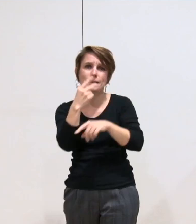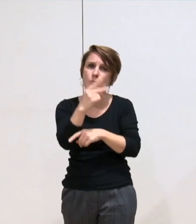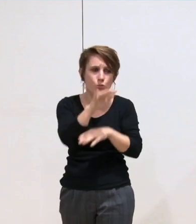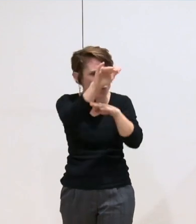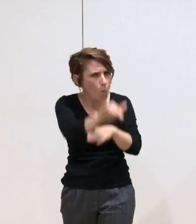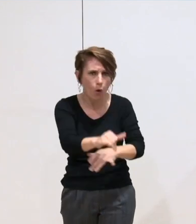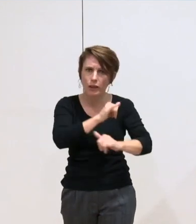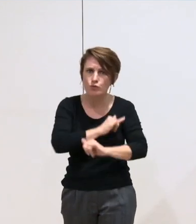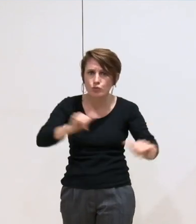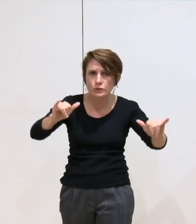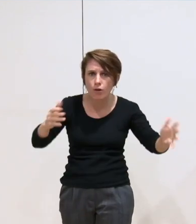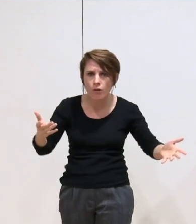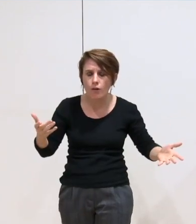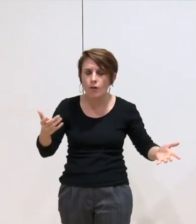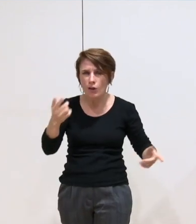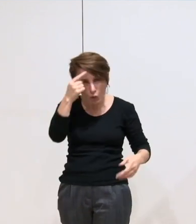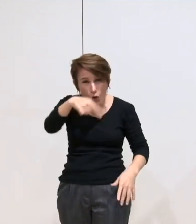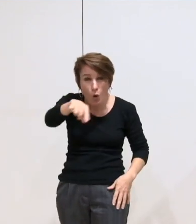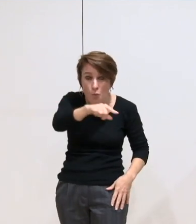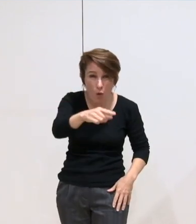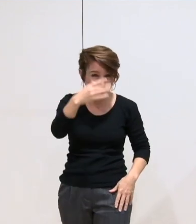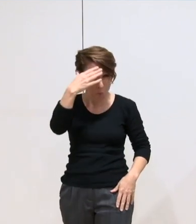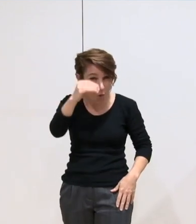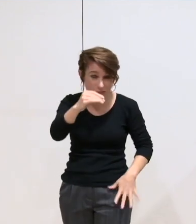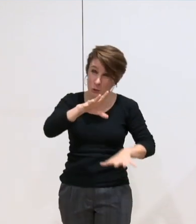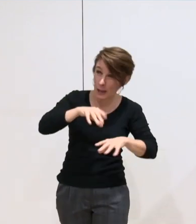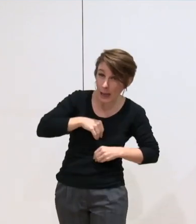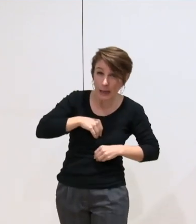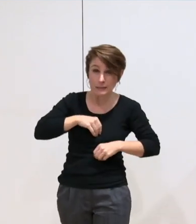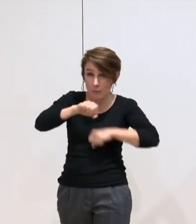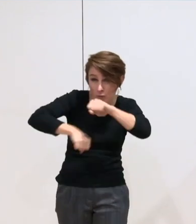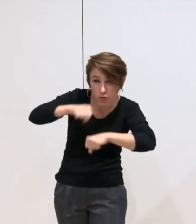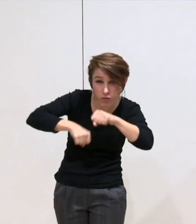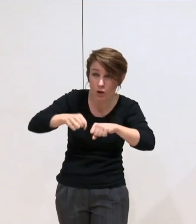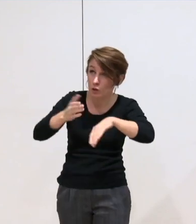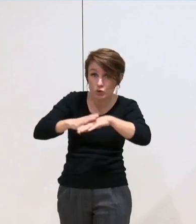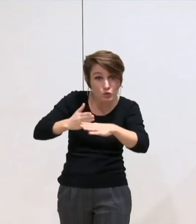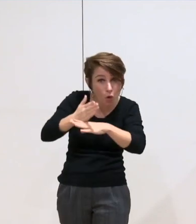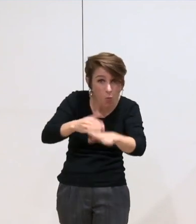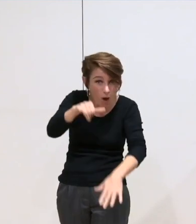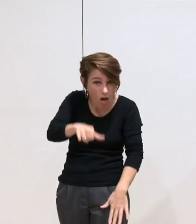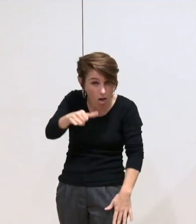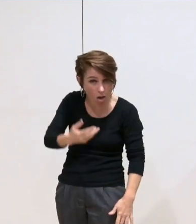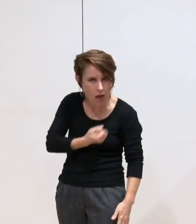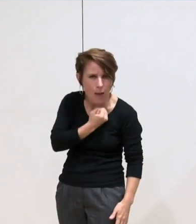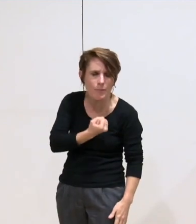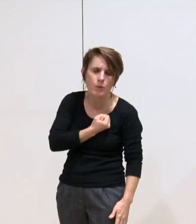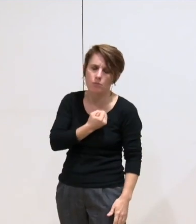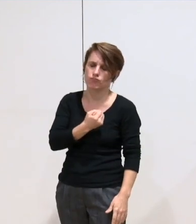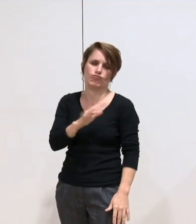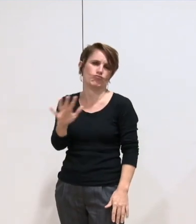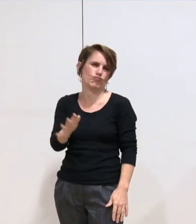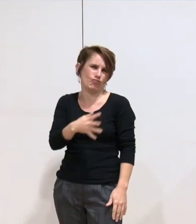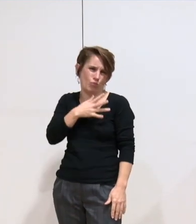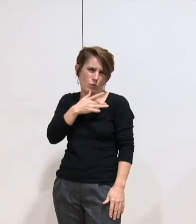savoir que pour ces gens-là, aller courir et prendre des risques sur une piste dégradée, excusez-moi du peu, je pense que pas un seul d'entre eux ne serait monté sur son